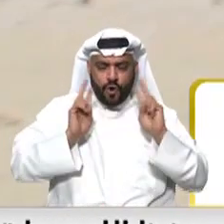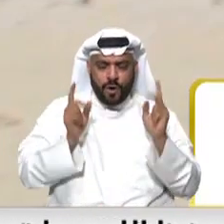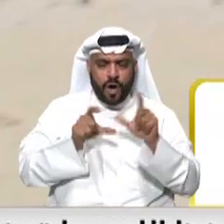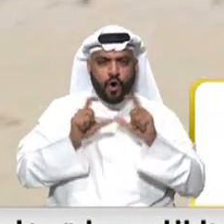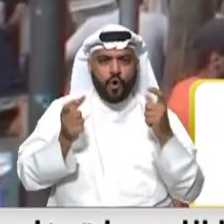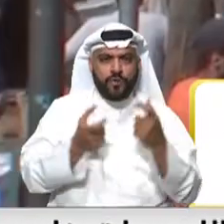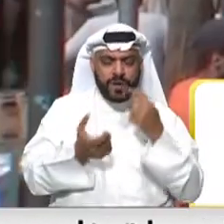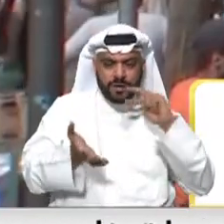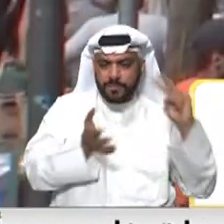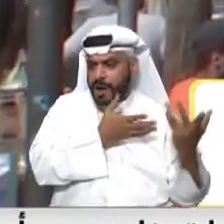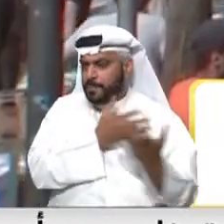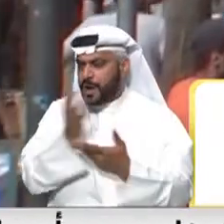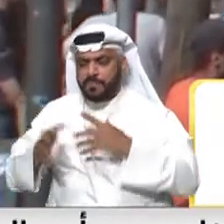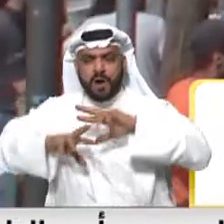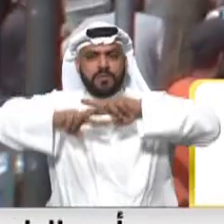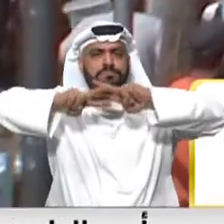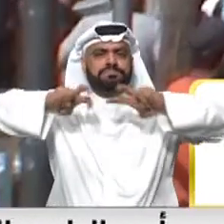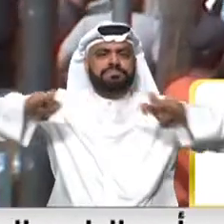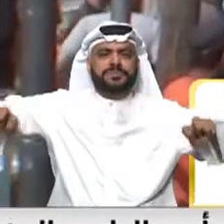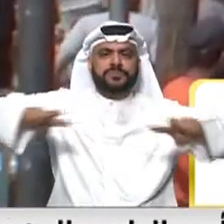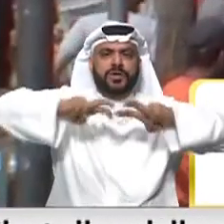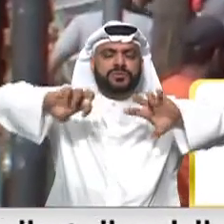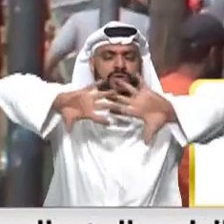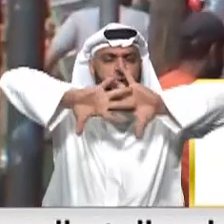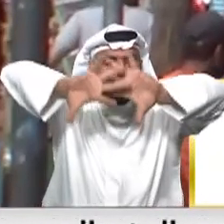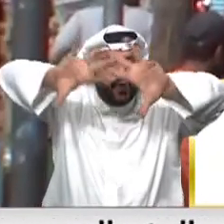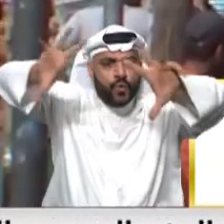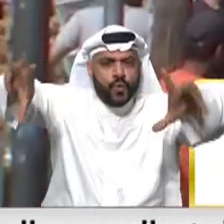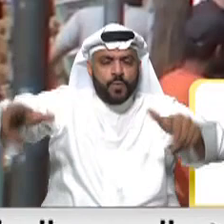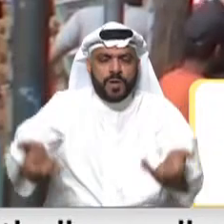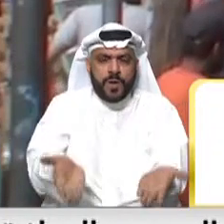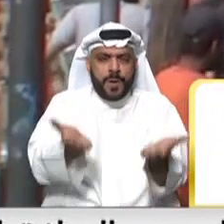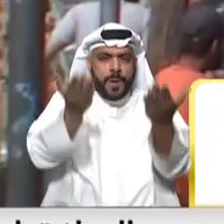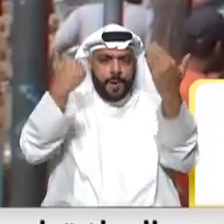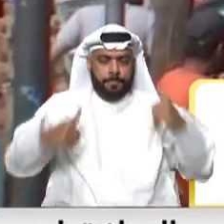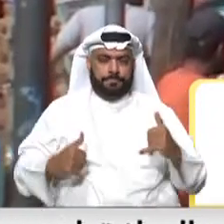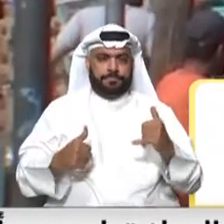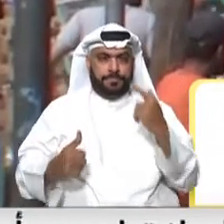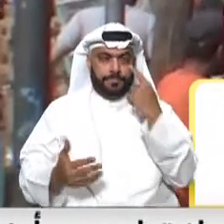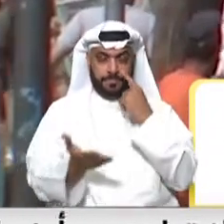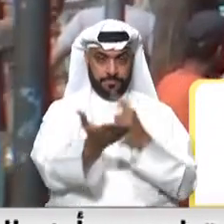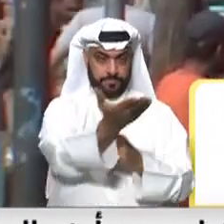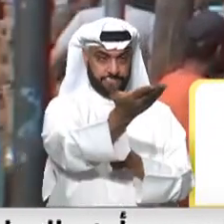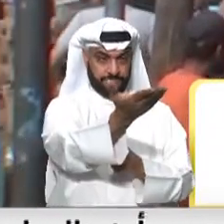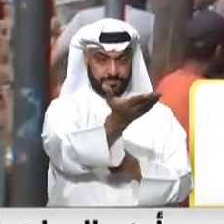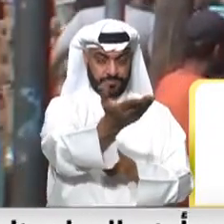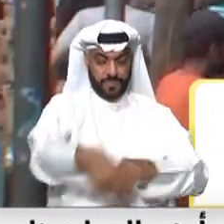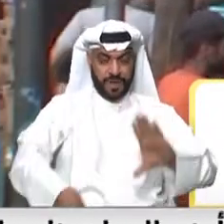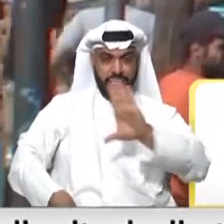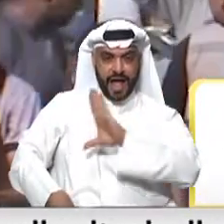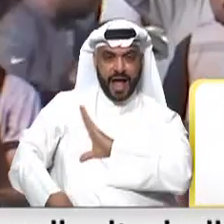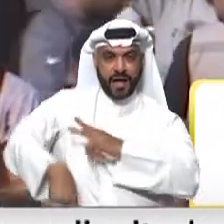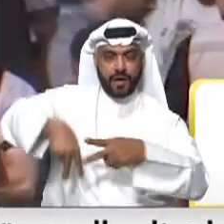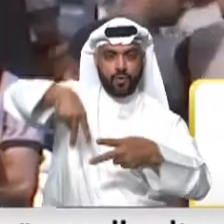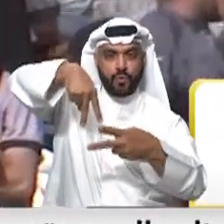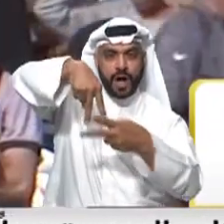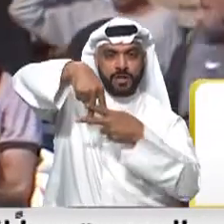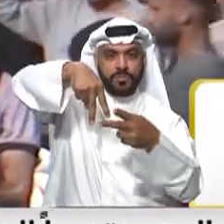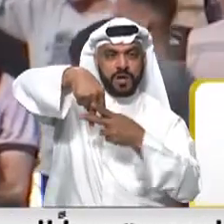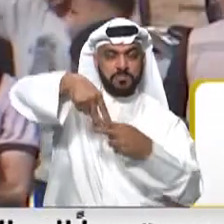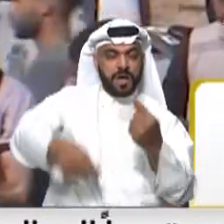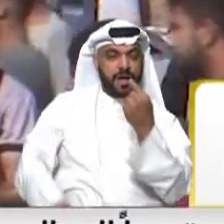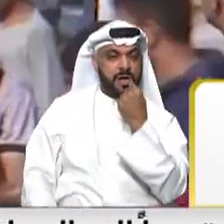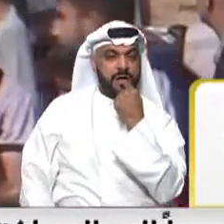أطلع بإشي. يأتي ذلك كله وسط أنباء متداولة أن قوات الاحتلال ستطلب